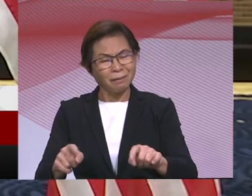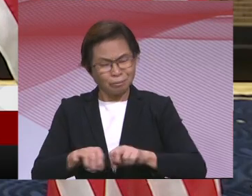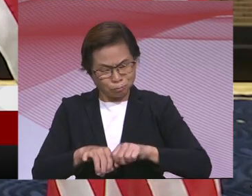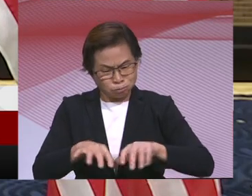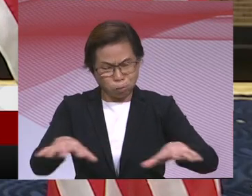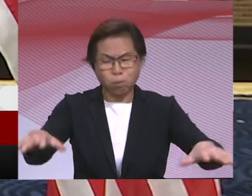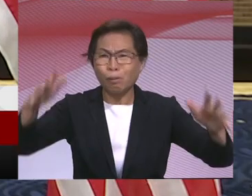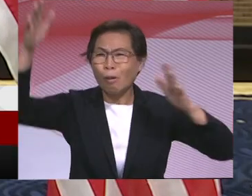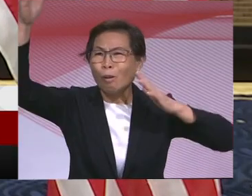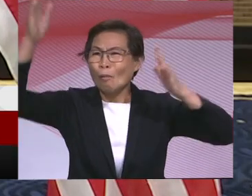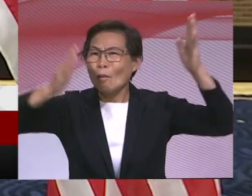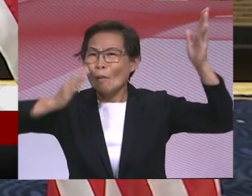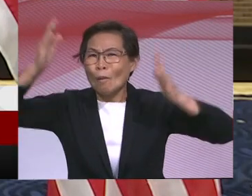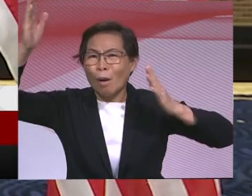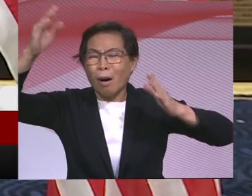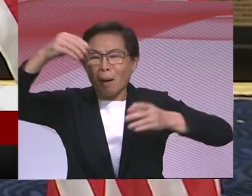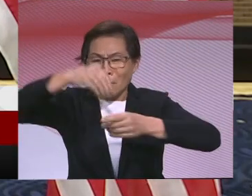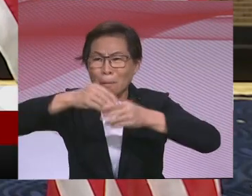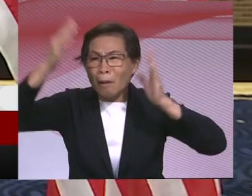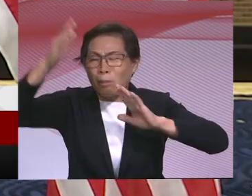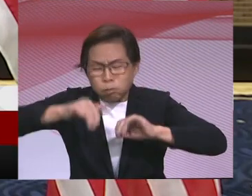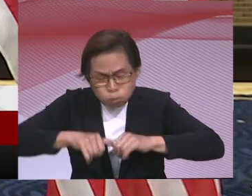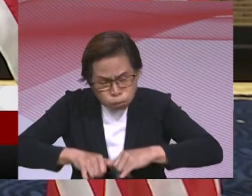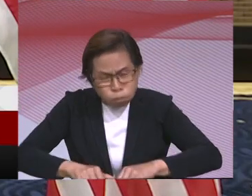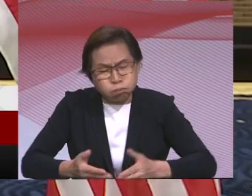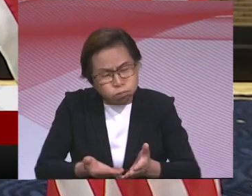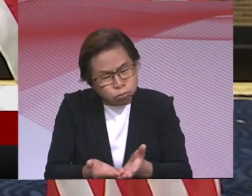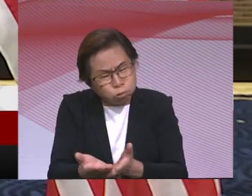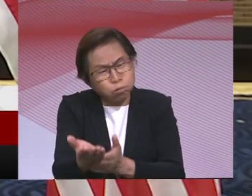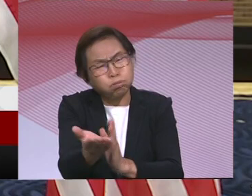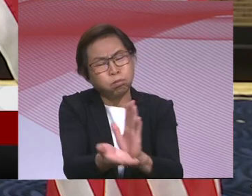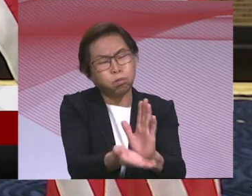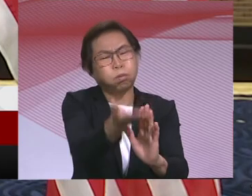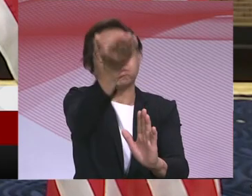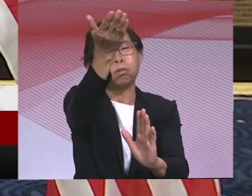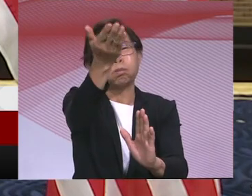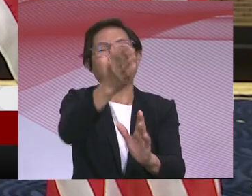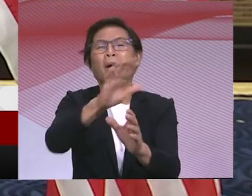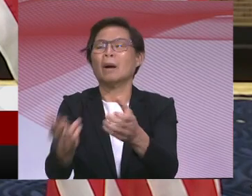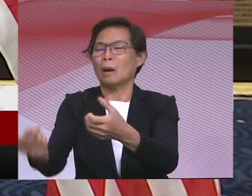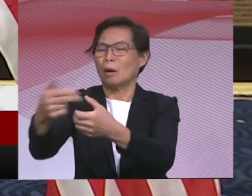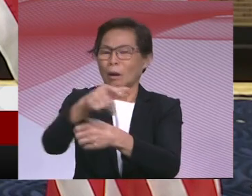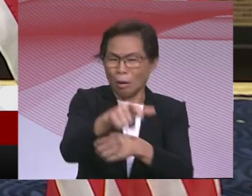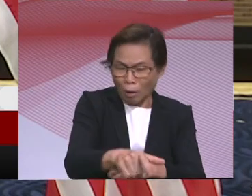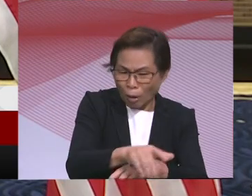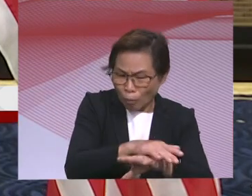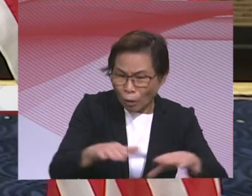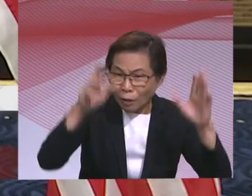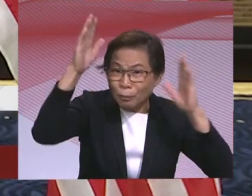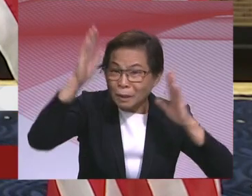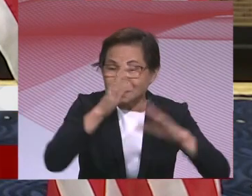penularan tempatkan terus meningkat melibatkan golongan bukan warga negara dan warga